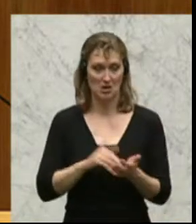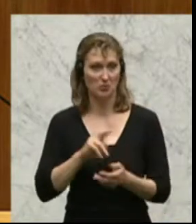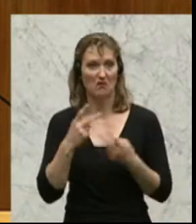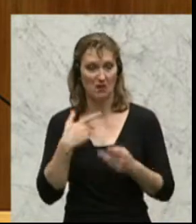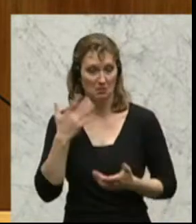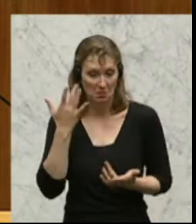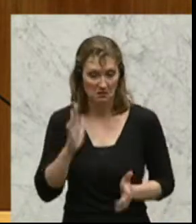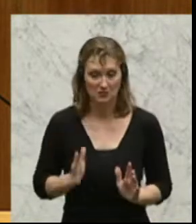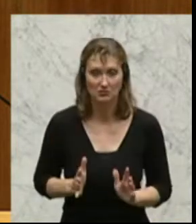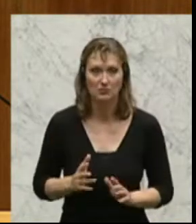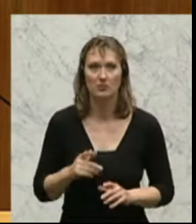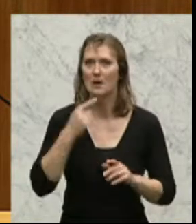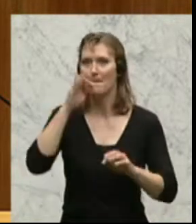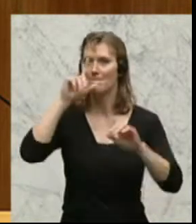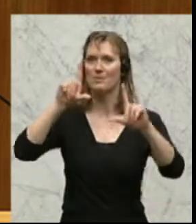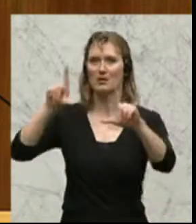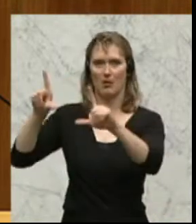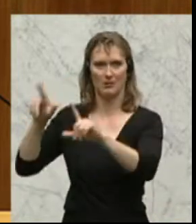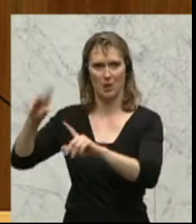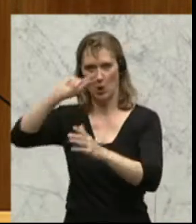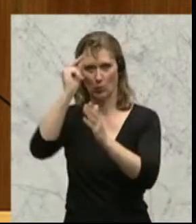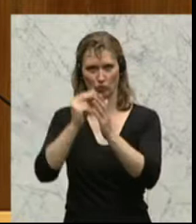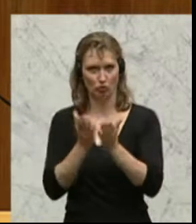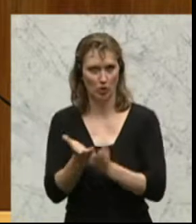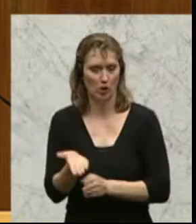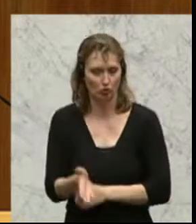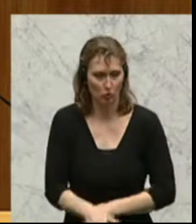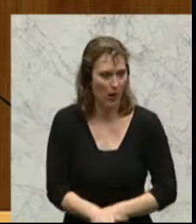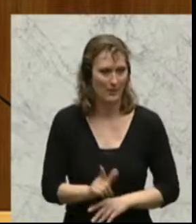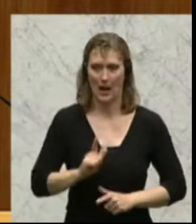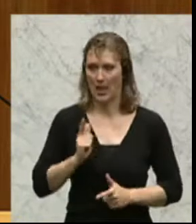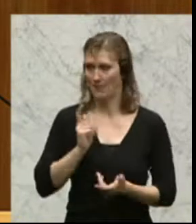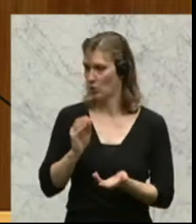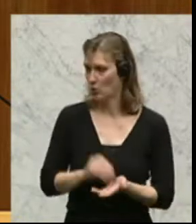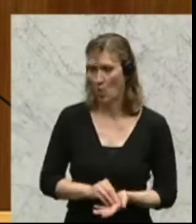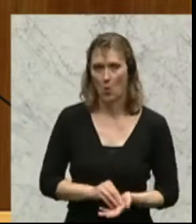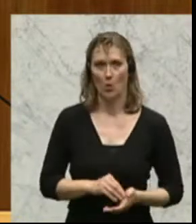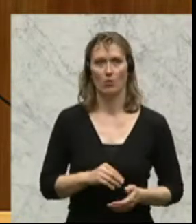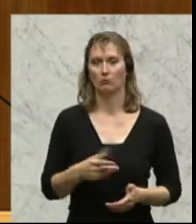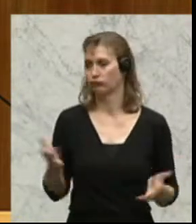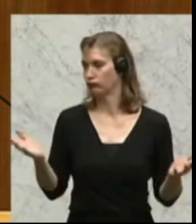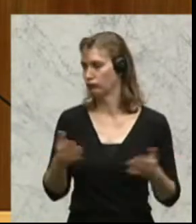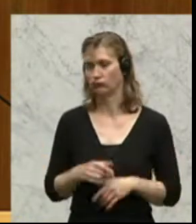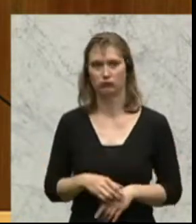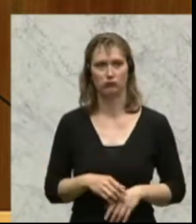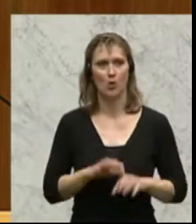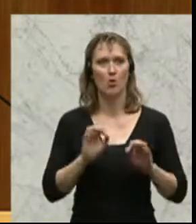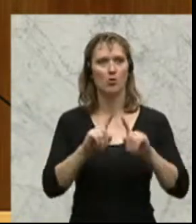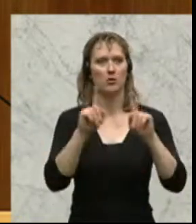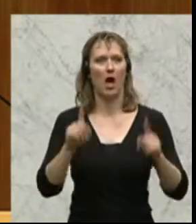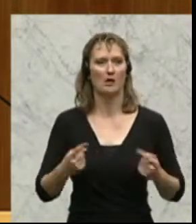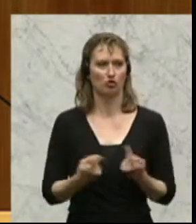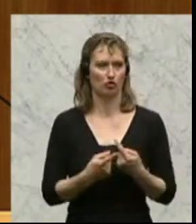mit den Bildern? Ist der Künstler schon tot oder lebt er noch? Also der teure Gutachterstreit ist